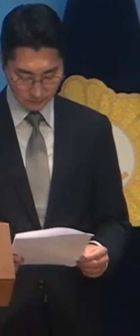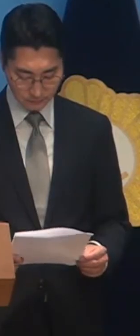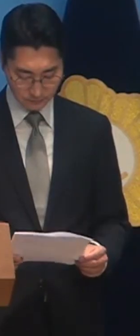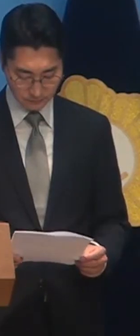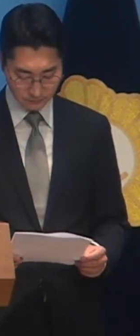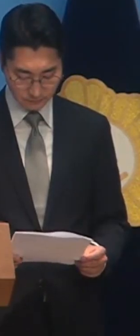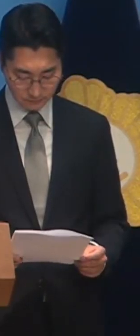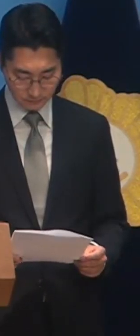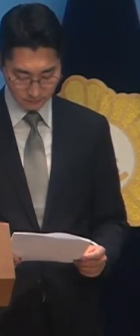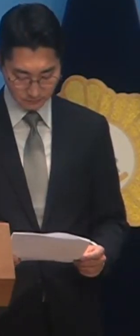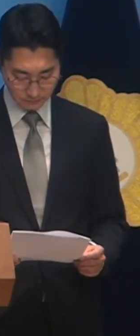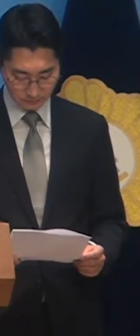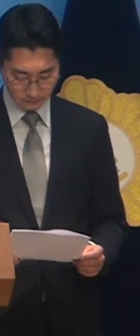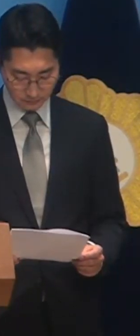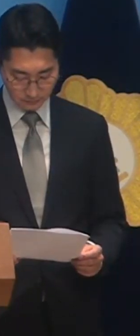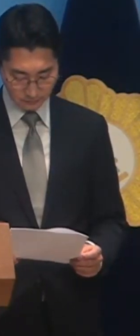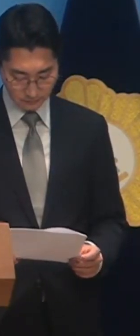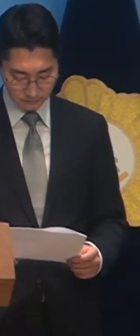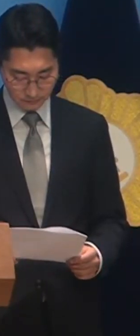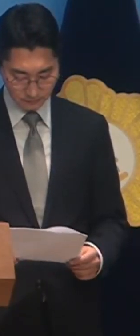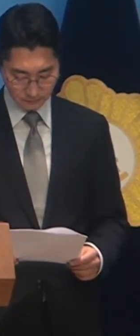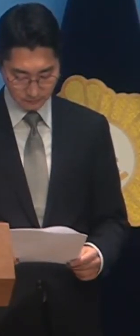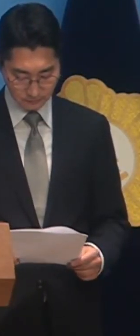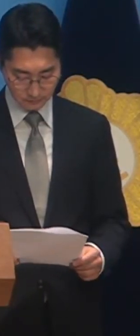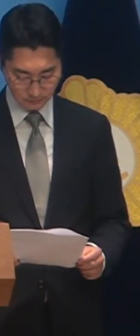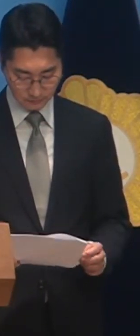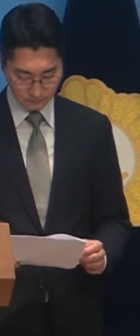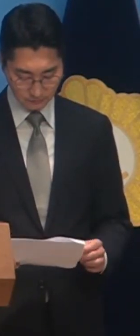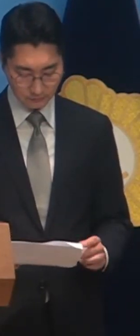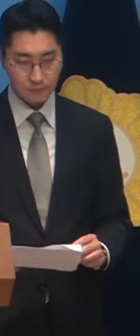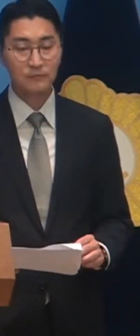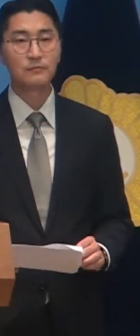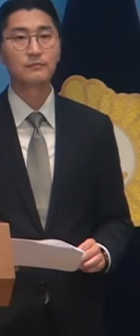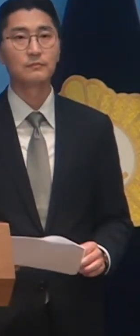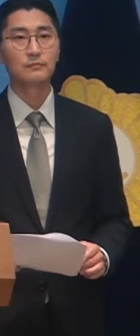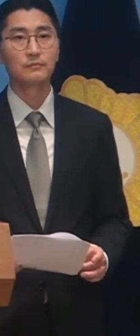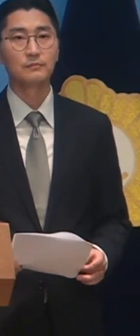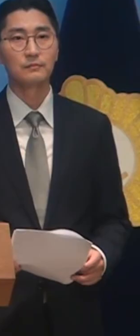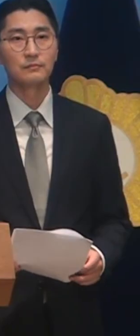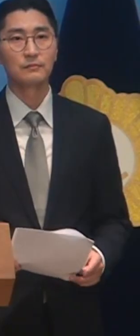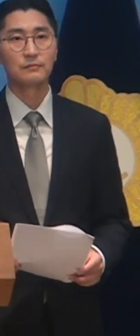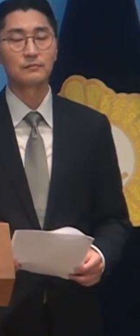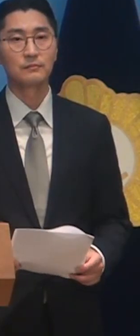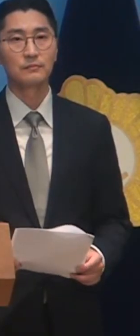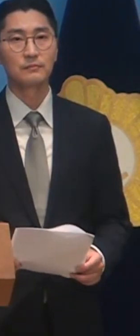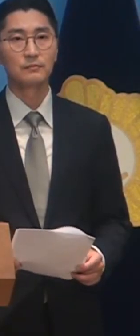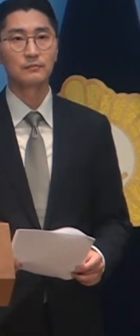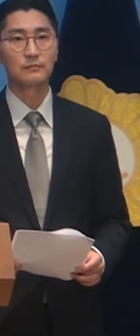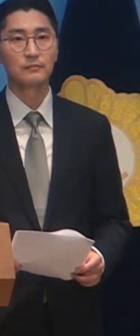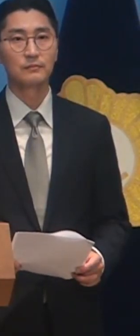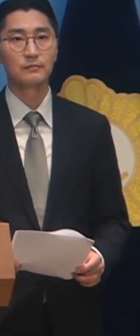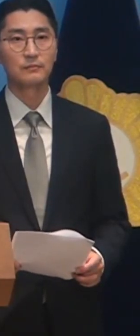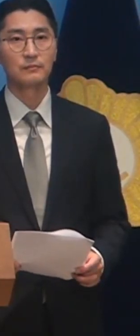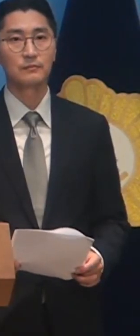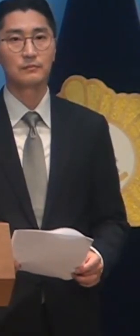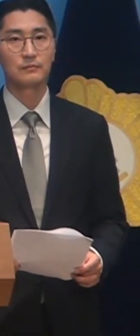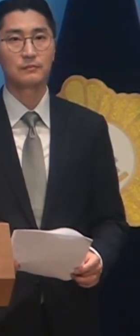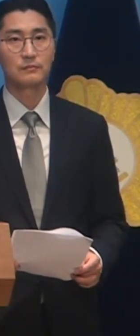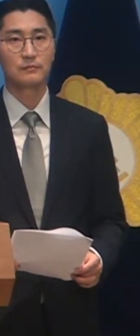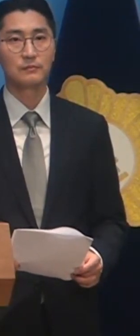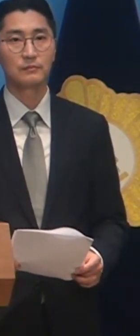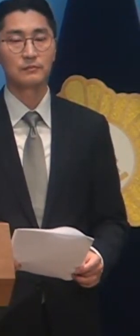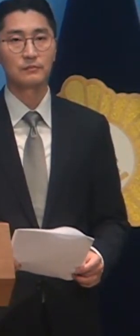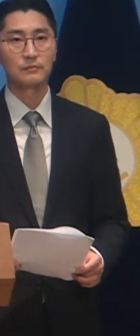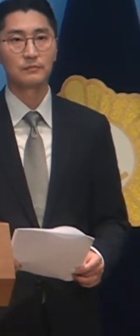지능화, 조직화, 대형화는 중대범죄에 대응하기 위해 수사와 기소를 융합하는 것이 국제기구,